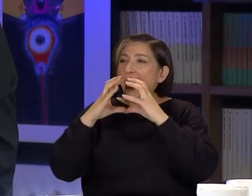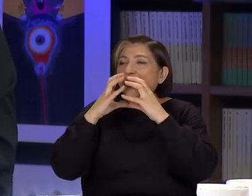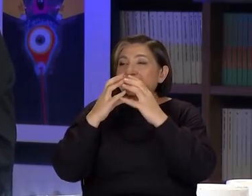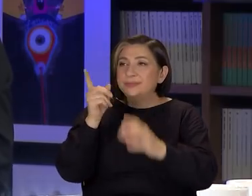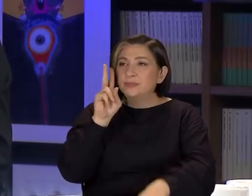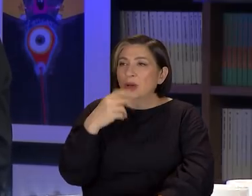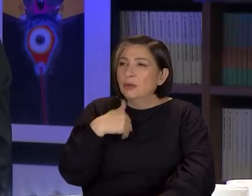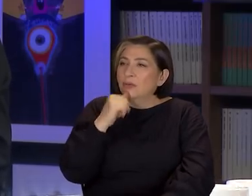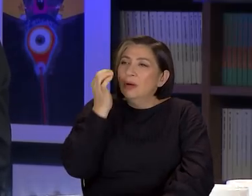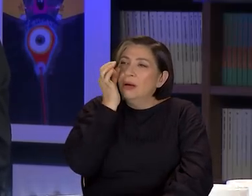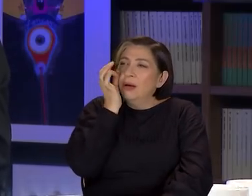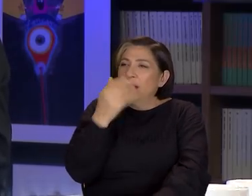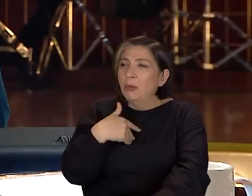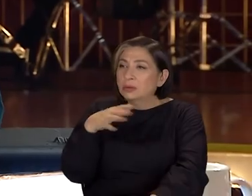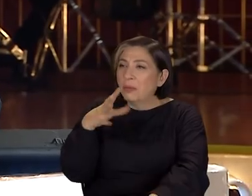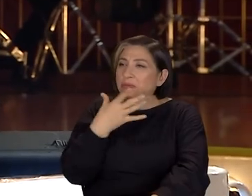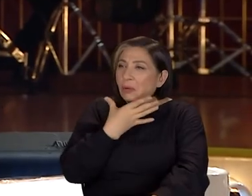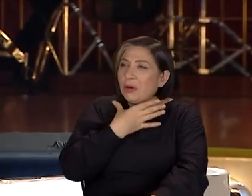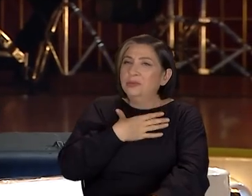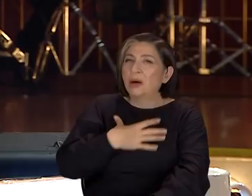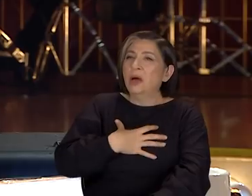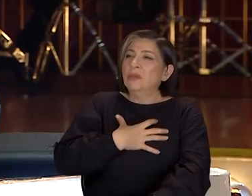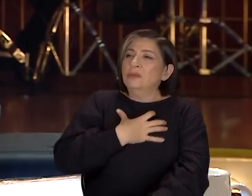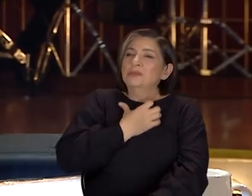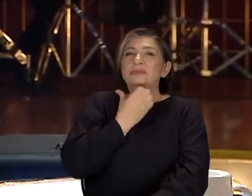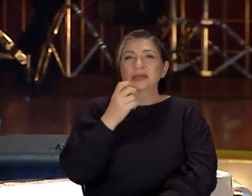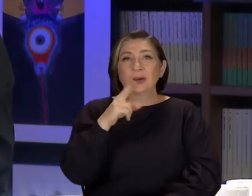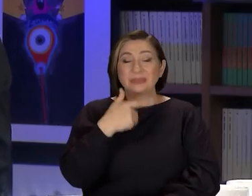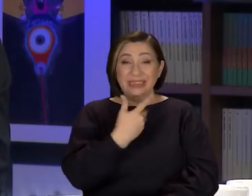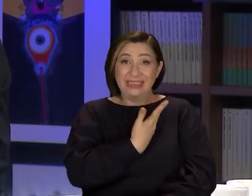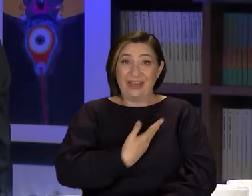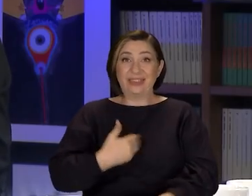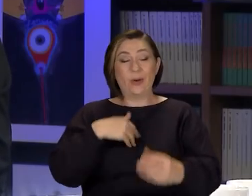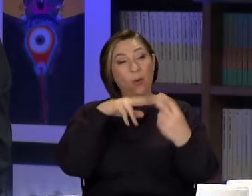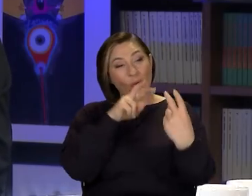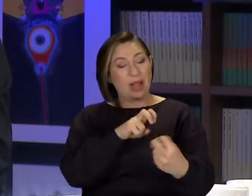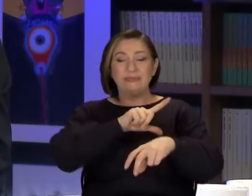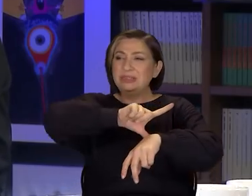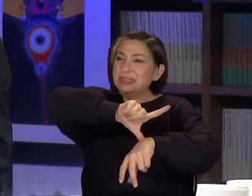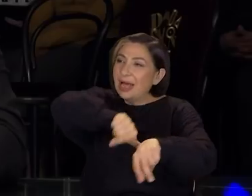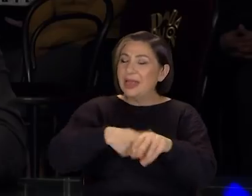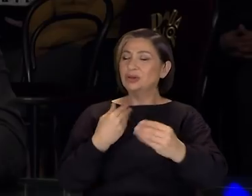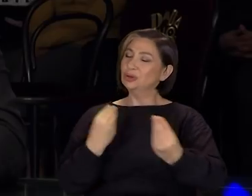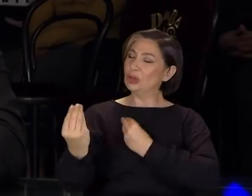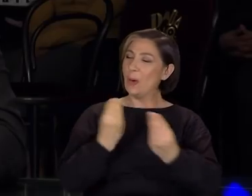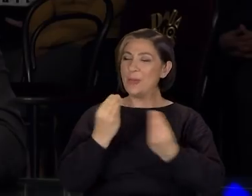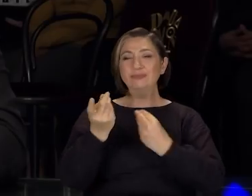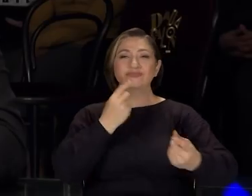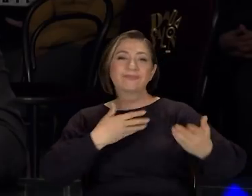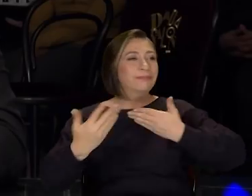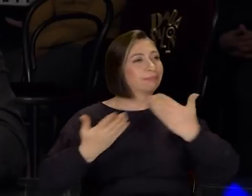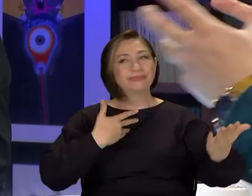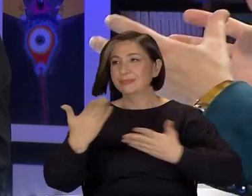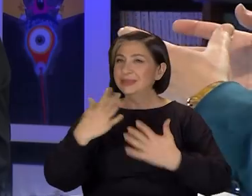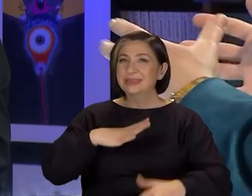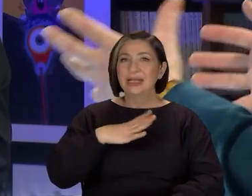görünce gözlerim doluyordu filan. Çok fena evet. Ki biz bir de severiz böyle beraber oturalım saatlerce, sohbet bir edelim, şeyler yiyelim, sohbet